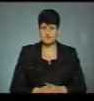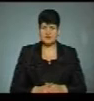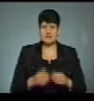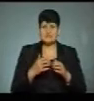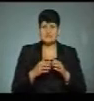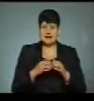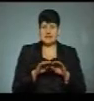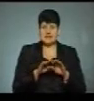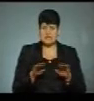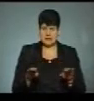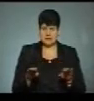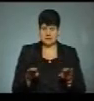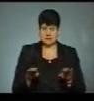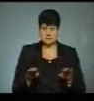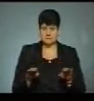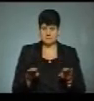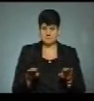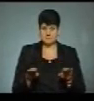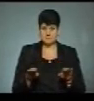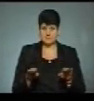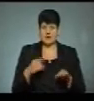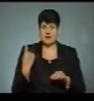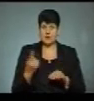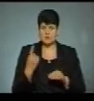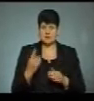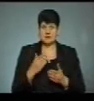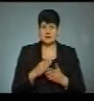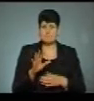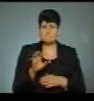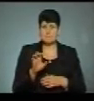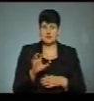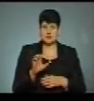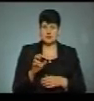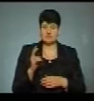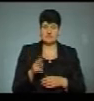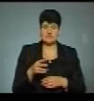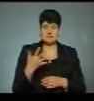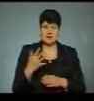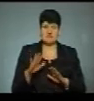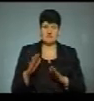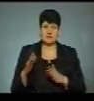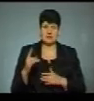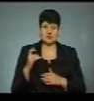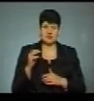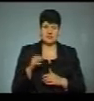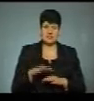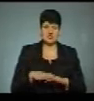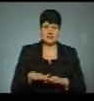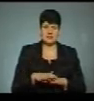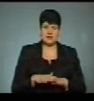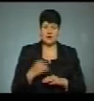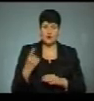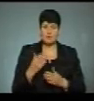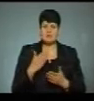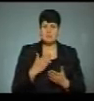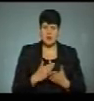Середній рівень інтенсивності на область розрахований 525 випадків на 100 тисяч населення. Область